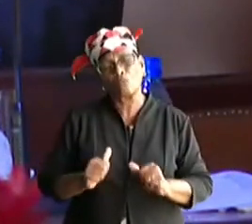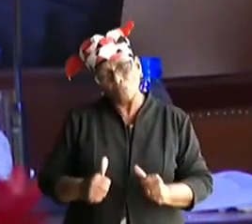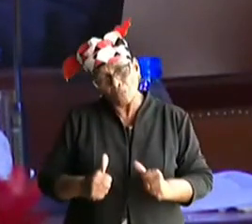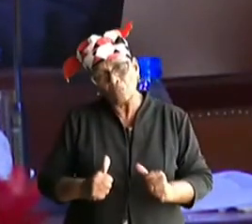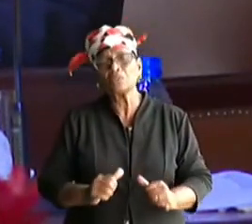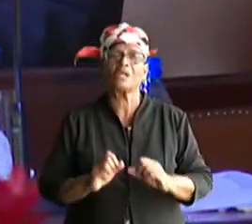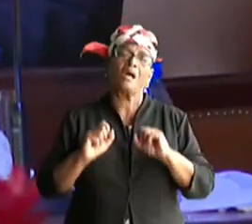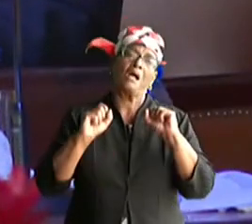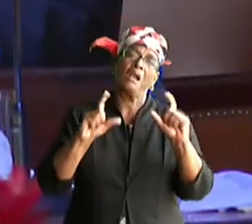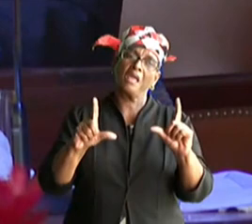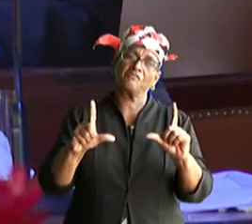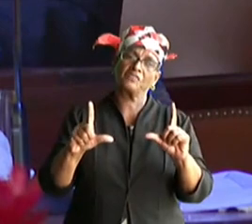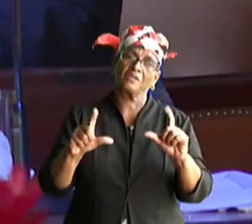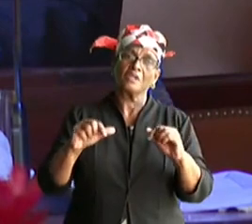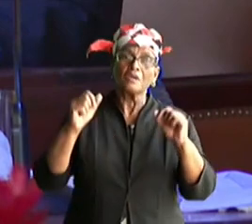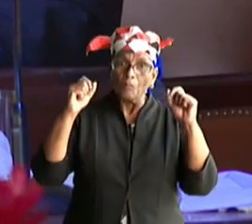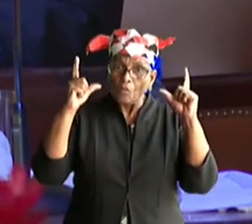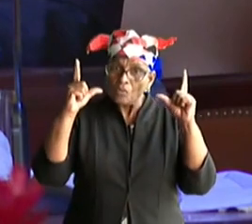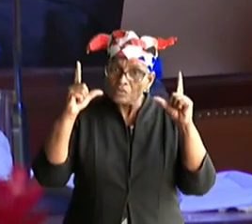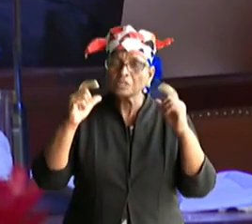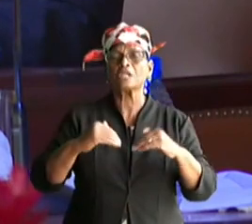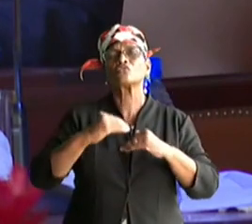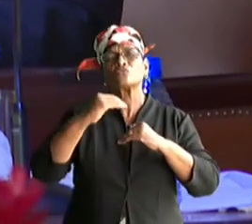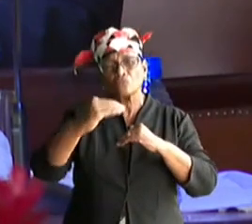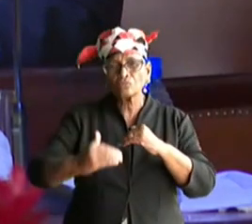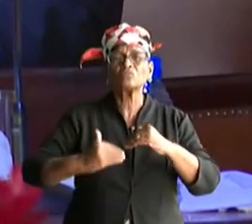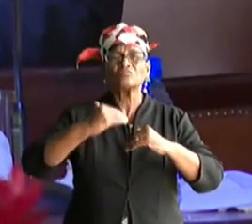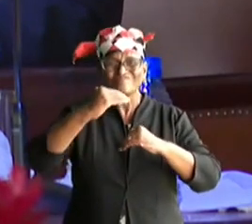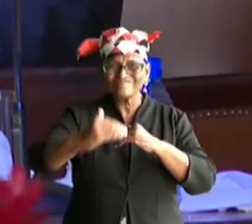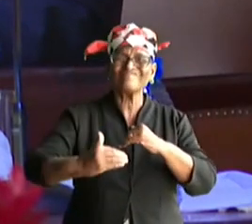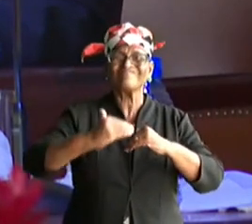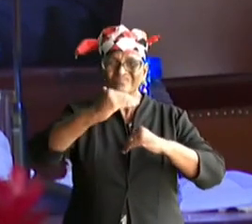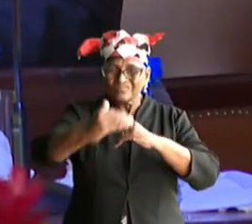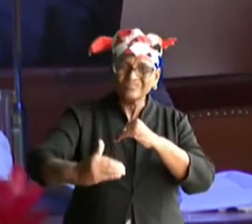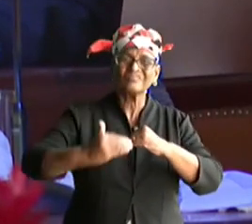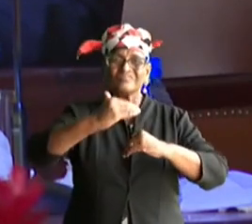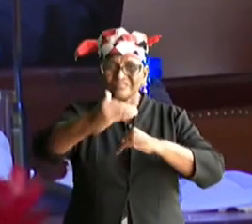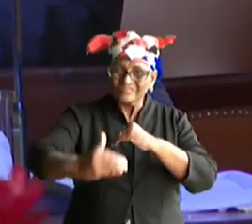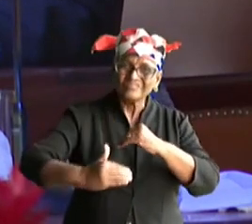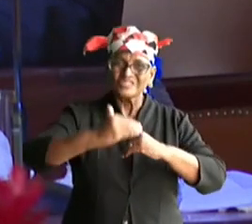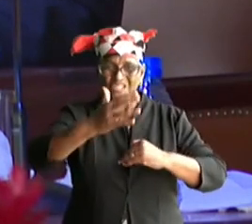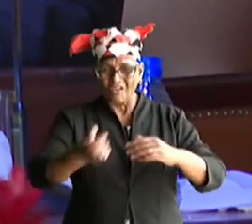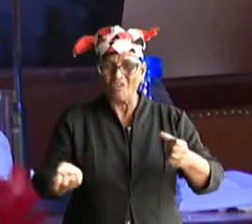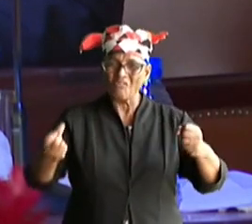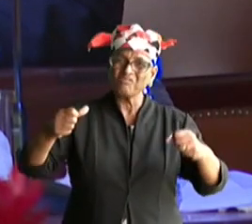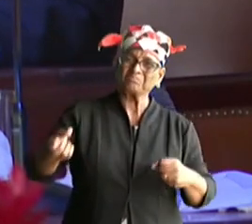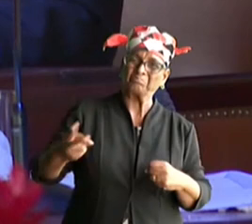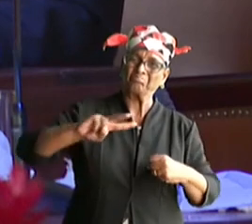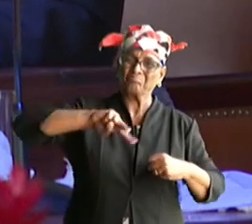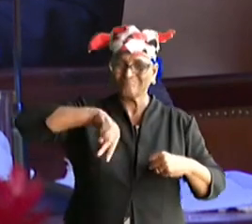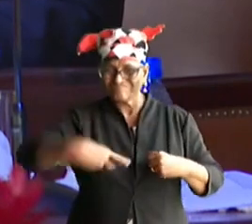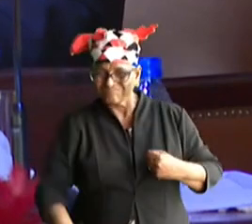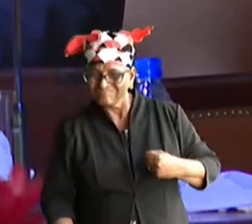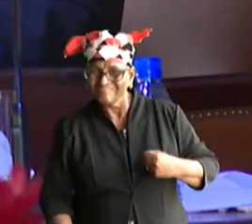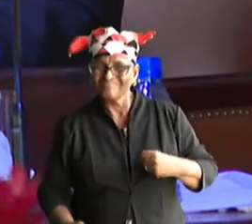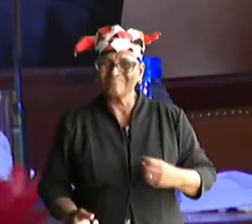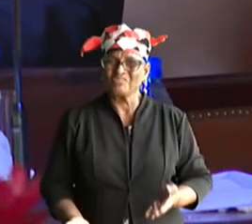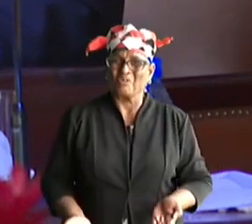die bewustwording is een voortdurend proces. Een proces van vallen en opstaan, van